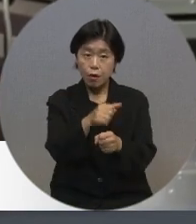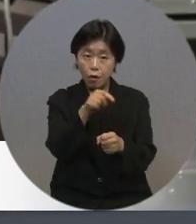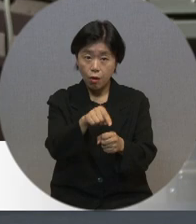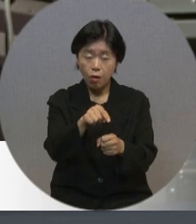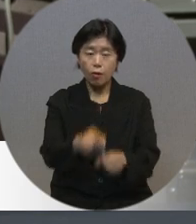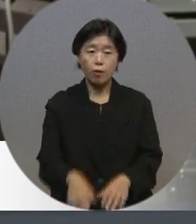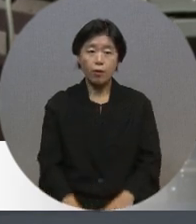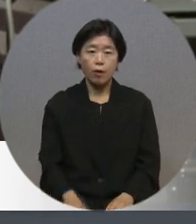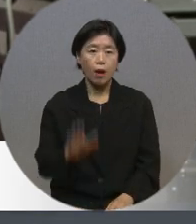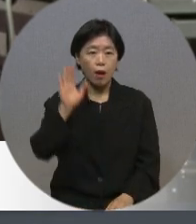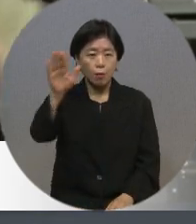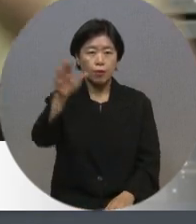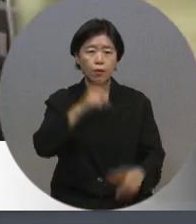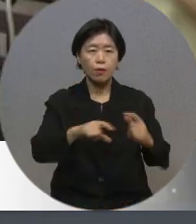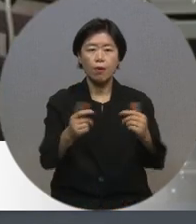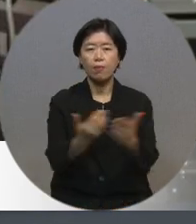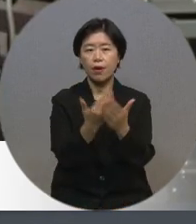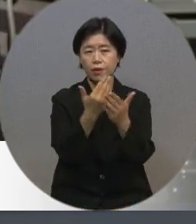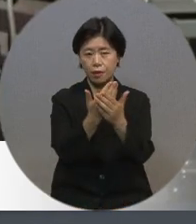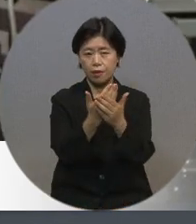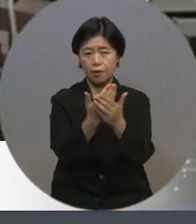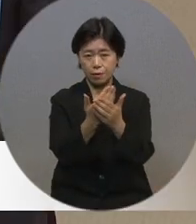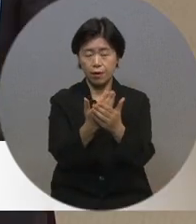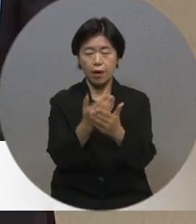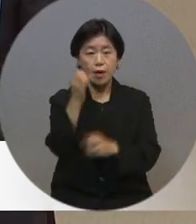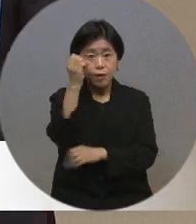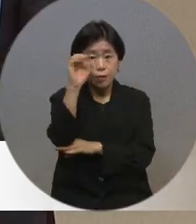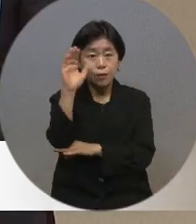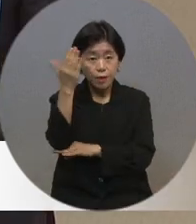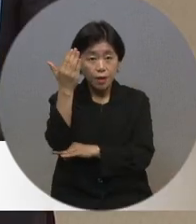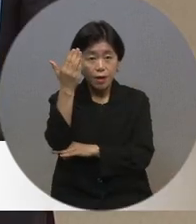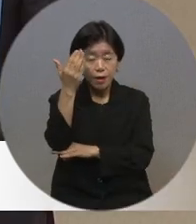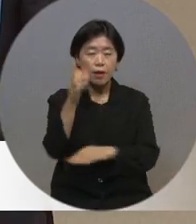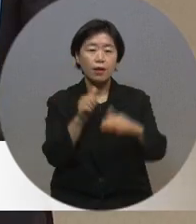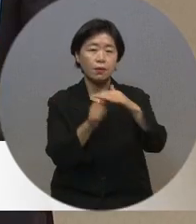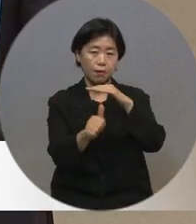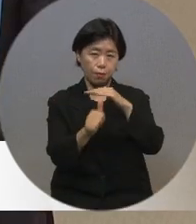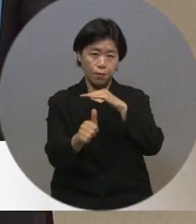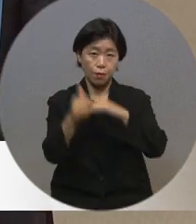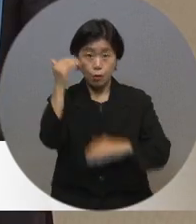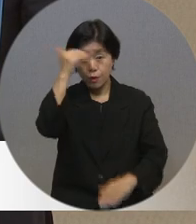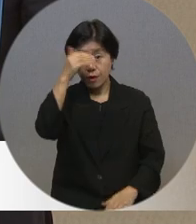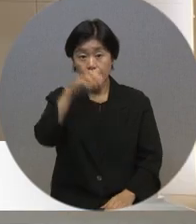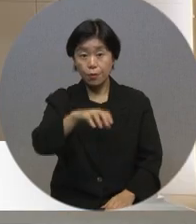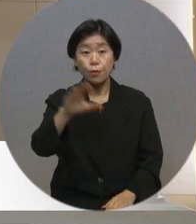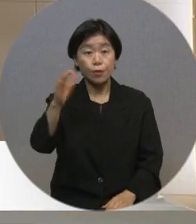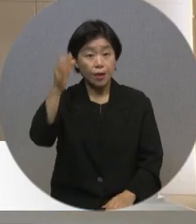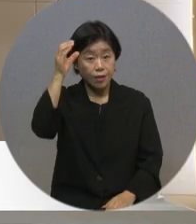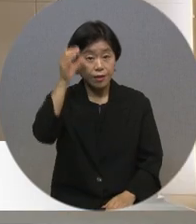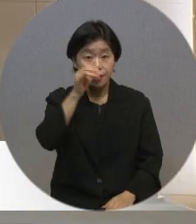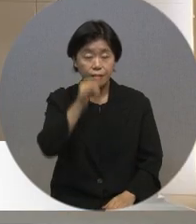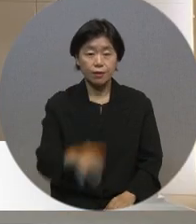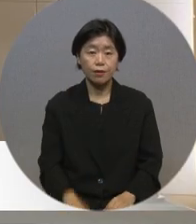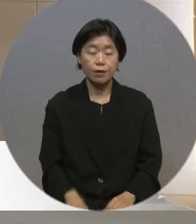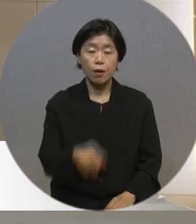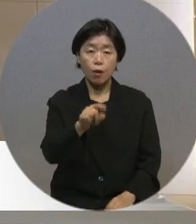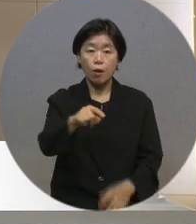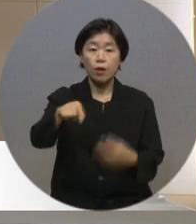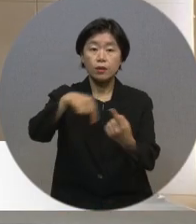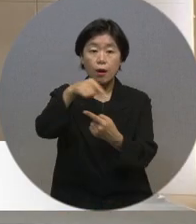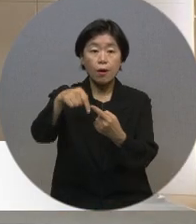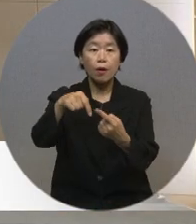여수만 르네상스 구현의 발판으로서 우리시의 대표적인 관광지가 될 것이라 기대한다며 원활한 사업 추진을